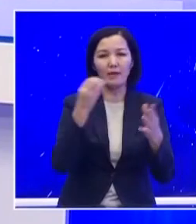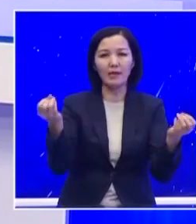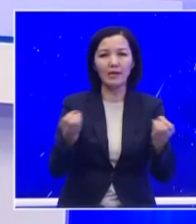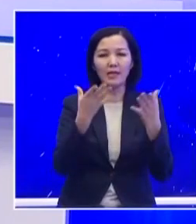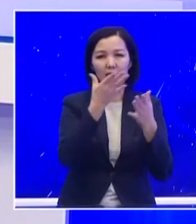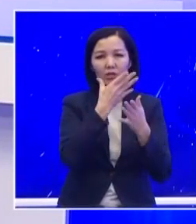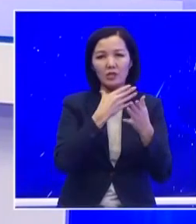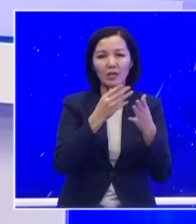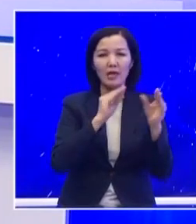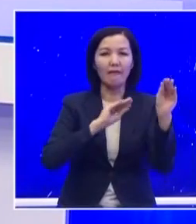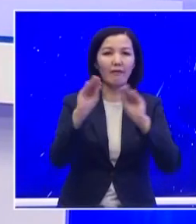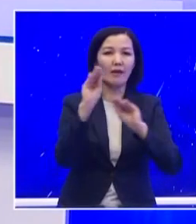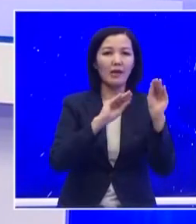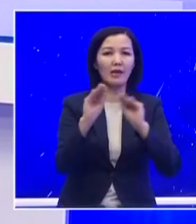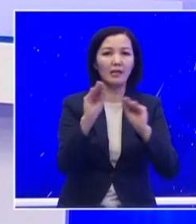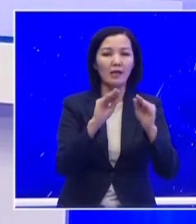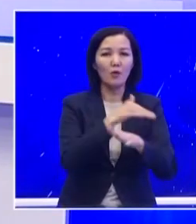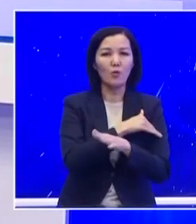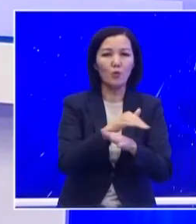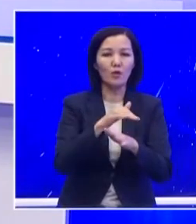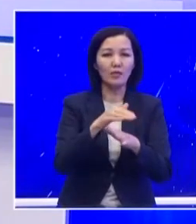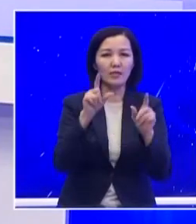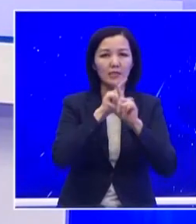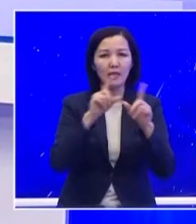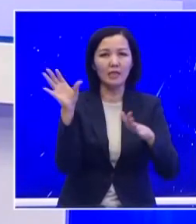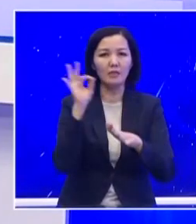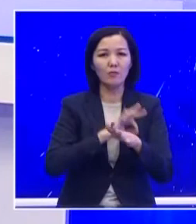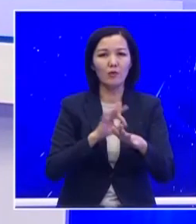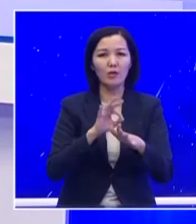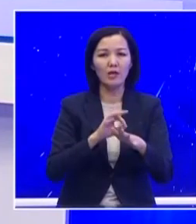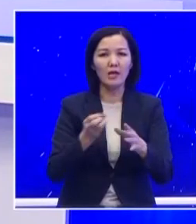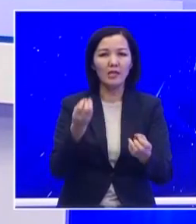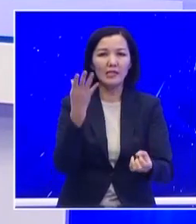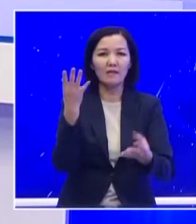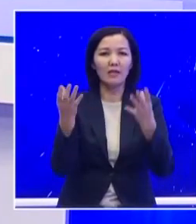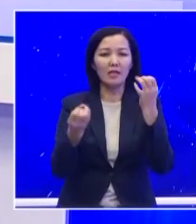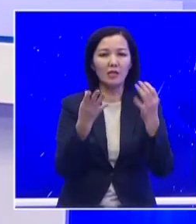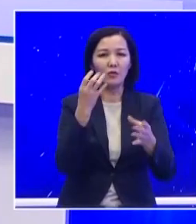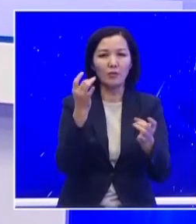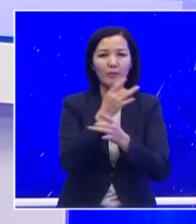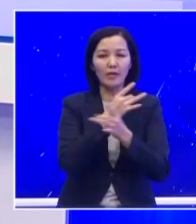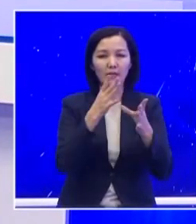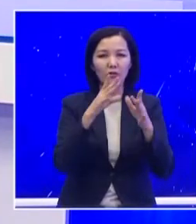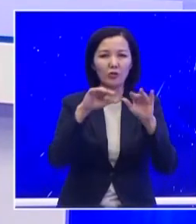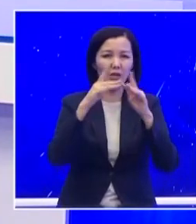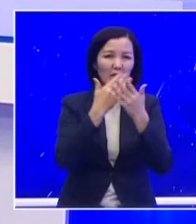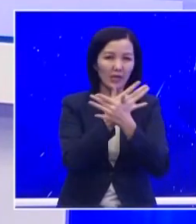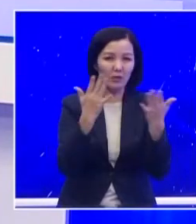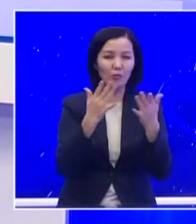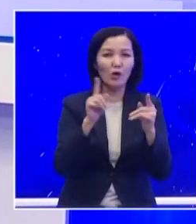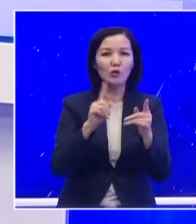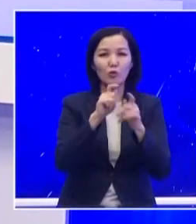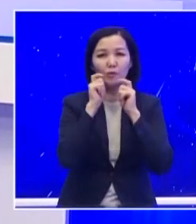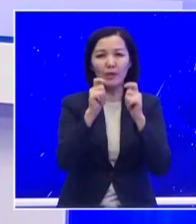и красочные наряды. При оформлении улиц, зданий используются необычные светодиодные элементы праздничной атрибутики, чтобы